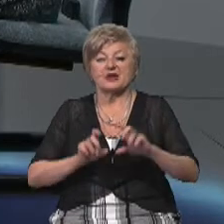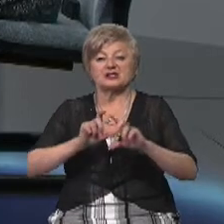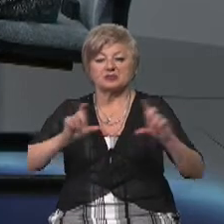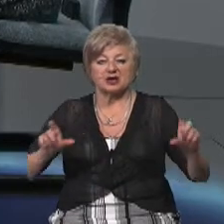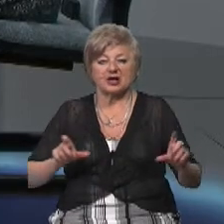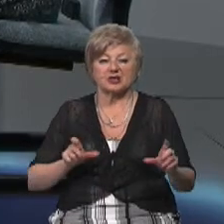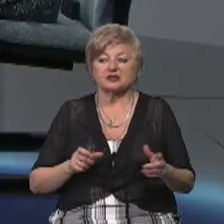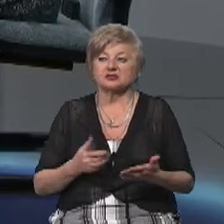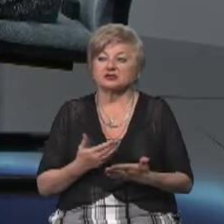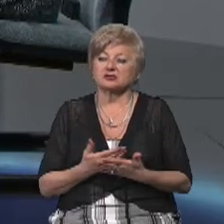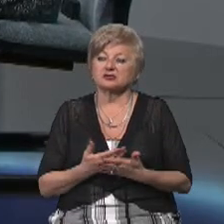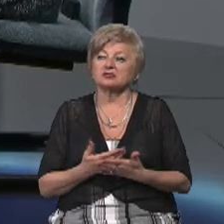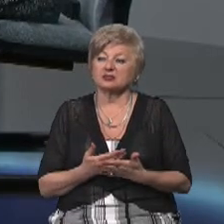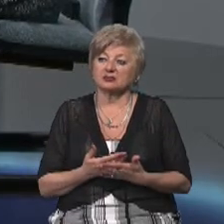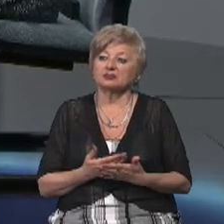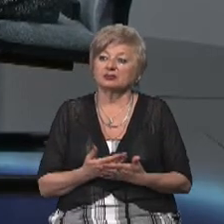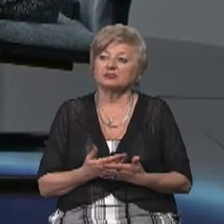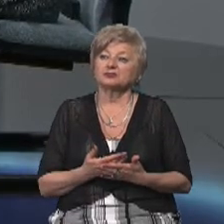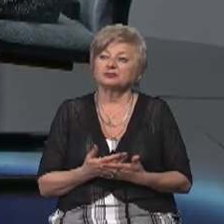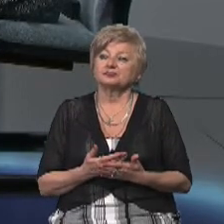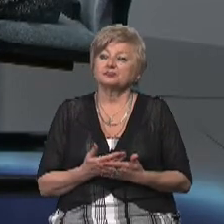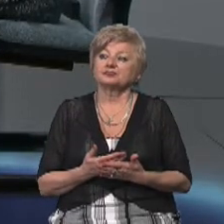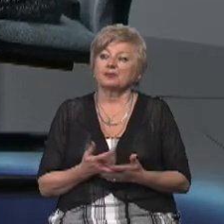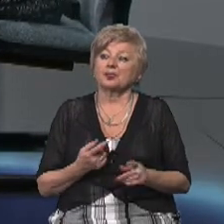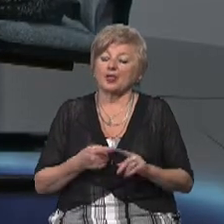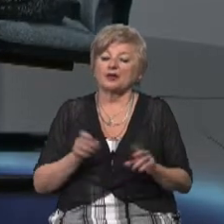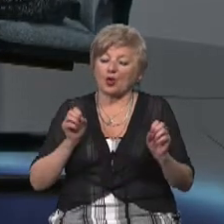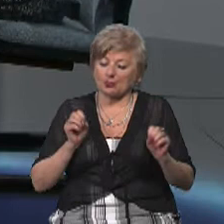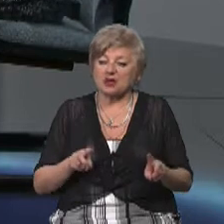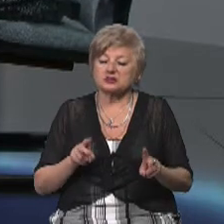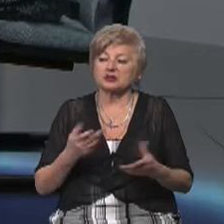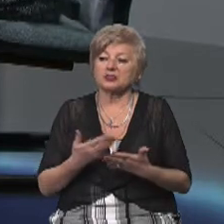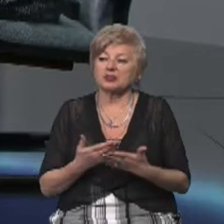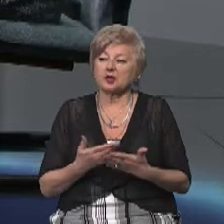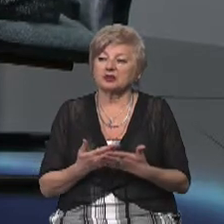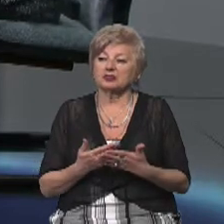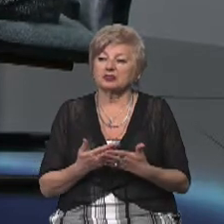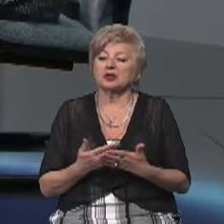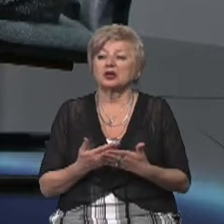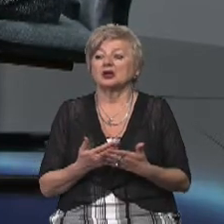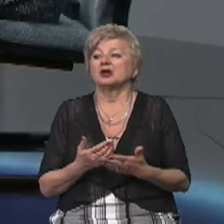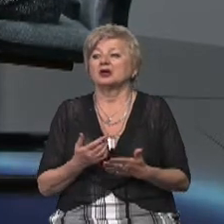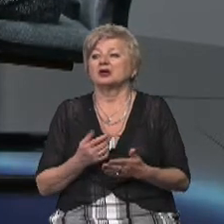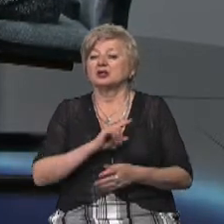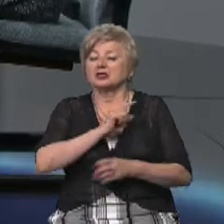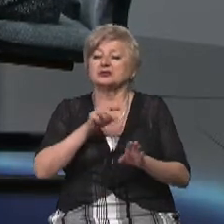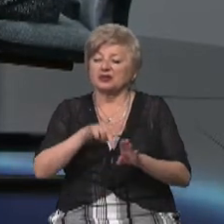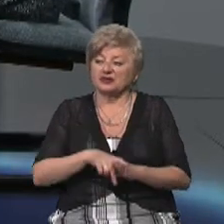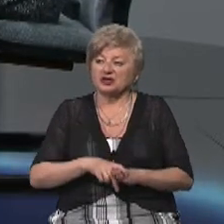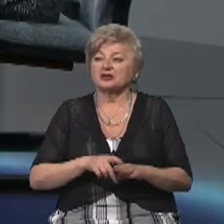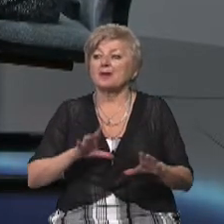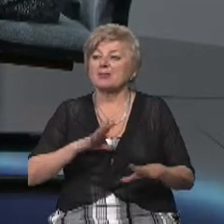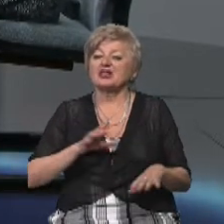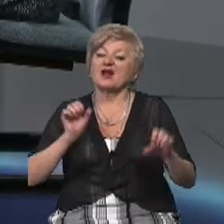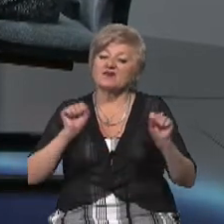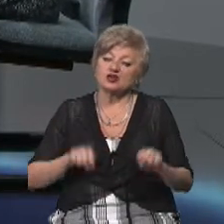ну, техногенно достатньо потенційно небезпечним, і техногенно перенавантаженим, да? Була можливість, які